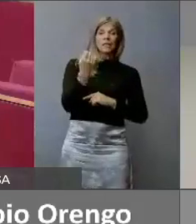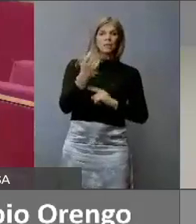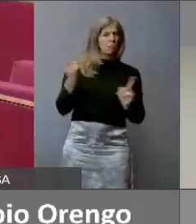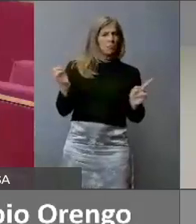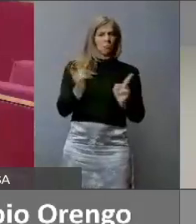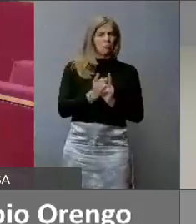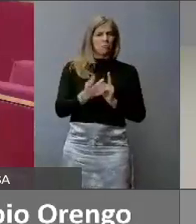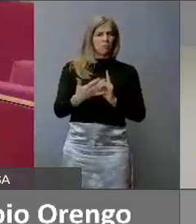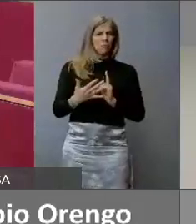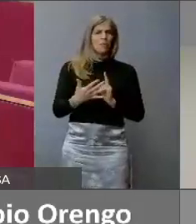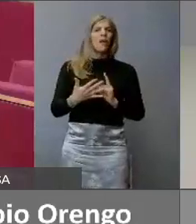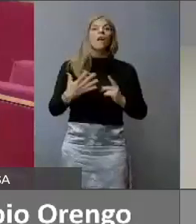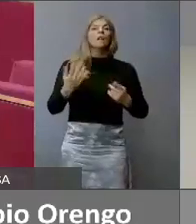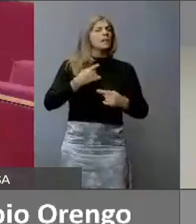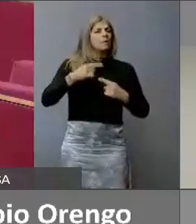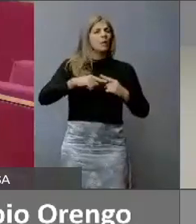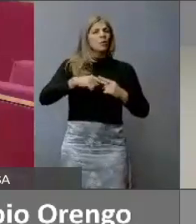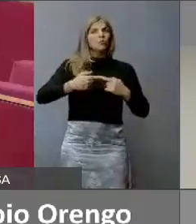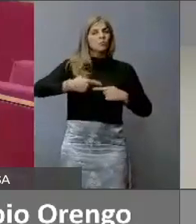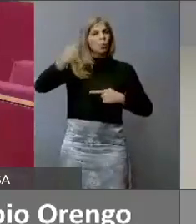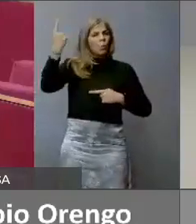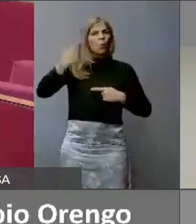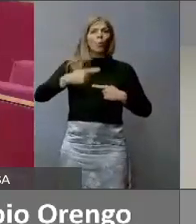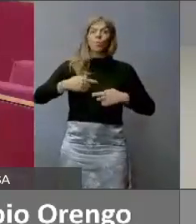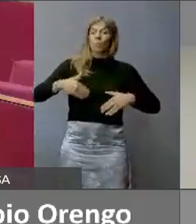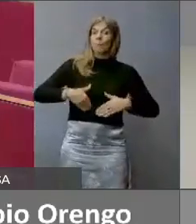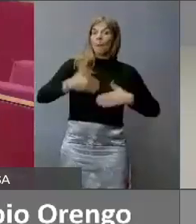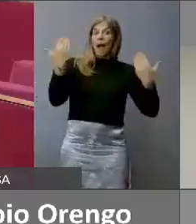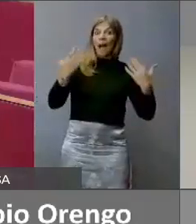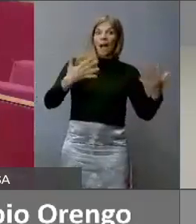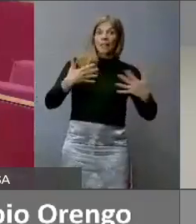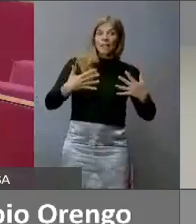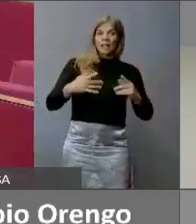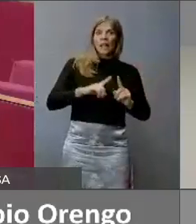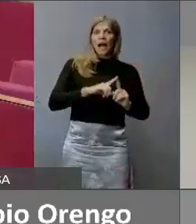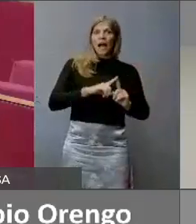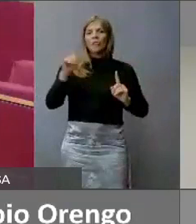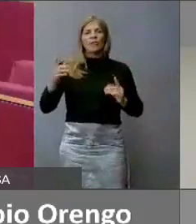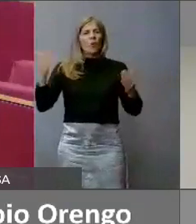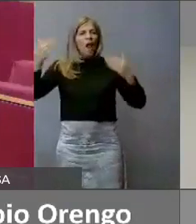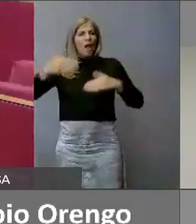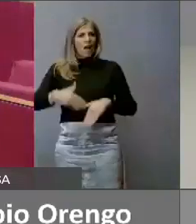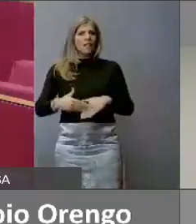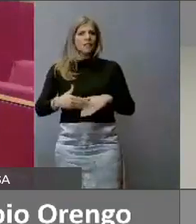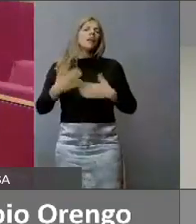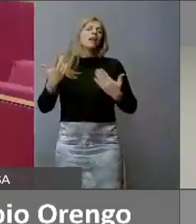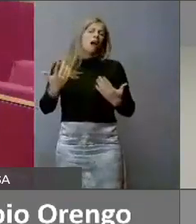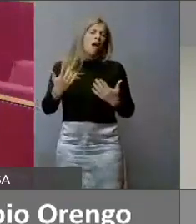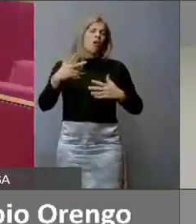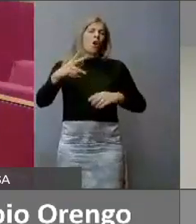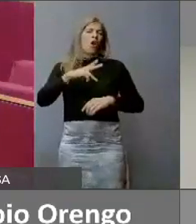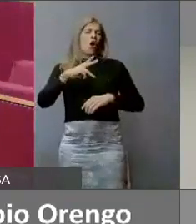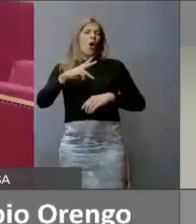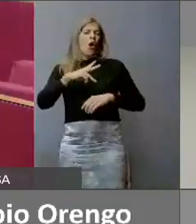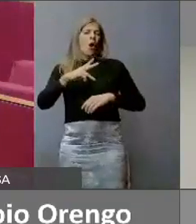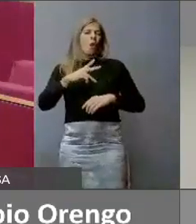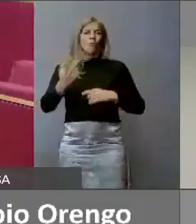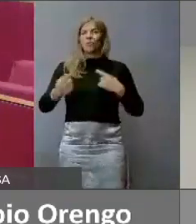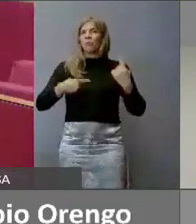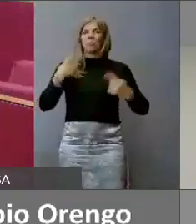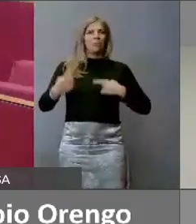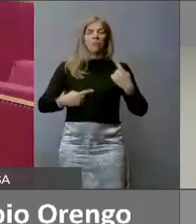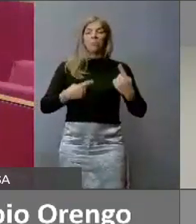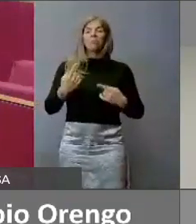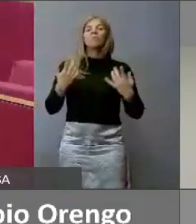a mezzanotte e mezza quindi permettendo la coincidenza con qualsiasi aereo in partenza e in arrivo poi l'avvento